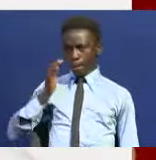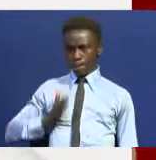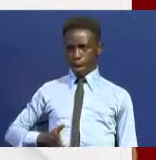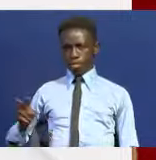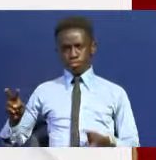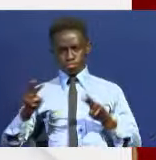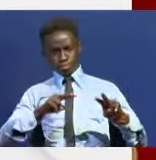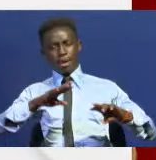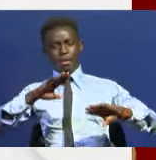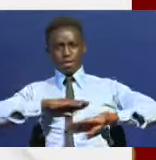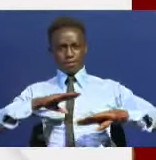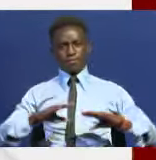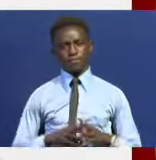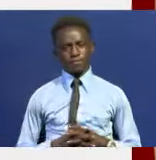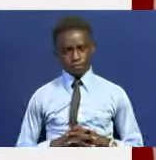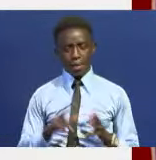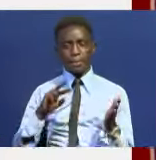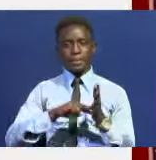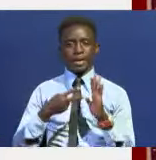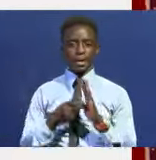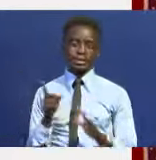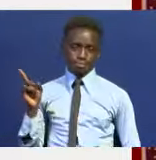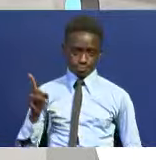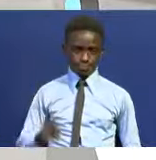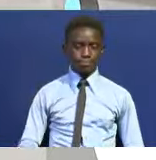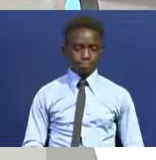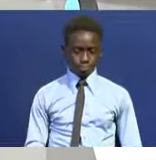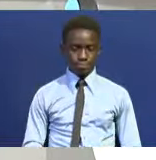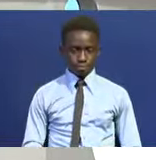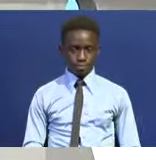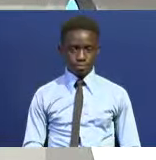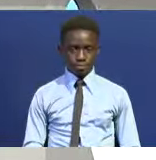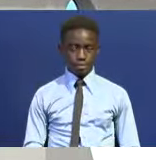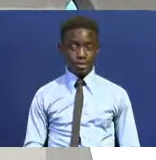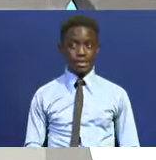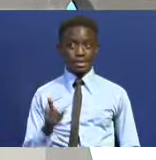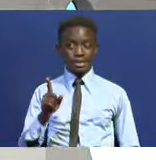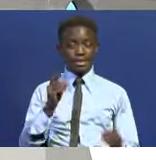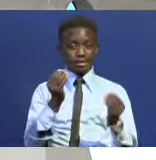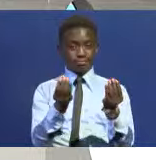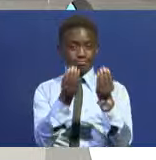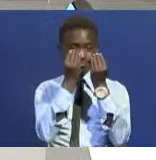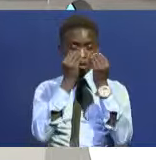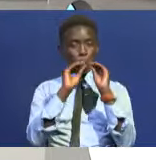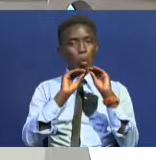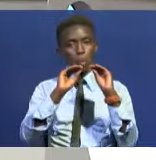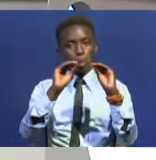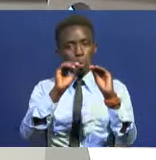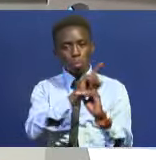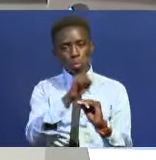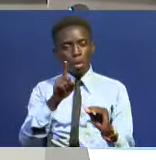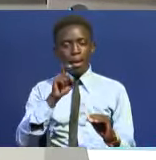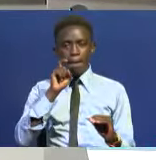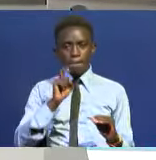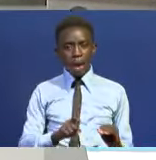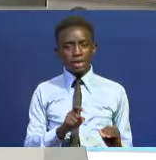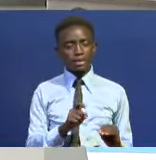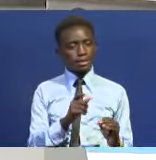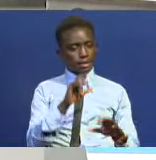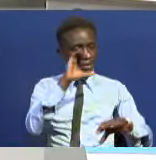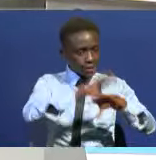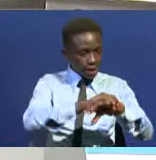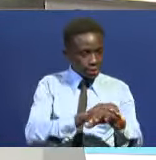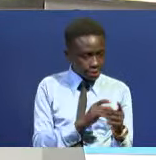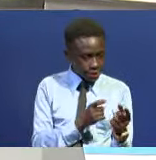hitaji kubwa. Maana medhali hii mtazamaji bila shaka inatufunza kuwa na moyo wa kutosheka, kwamba kile ambacho wewe unakiona